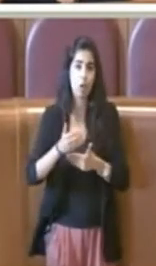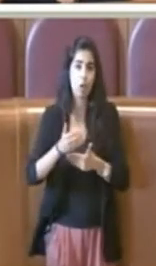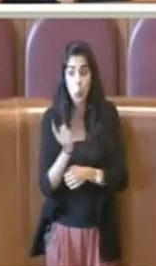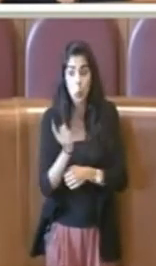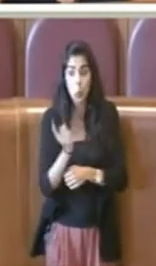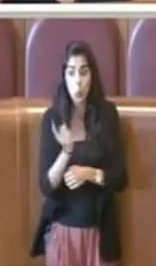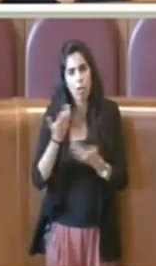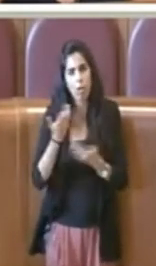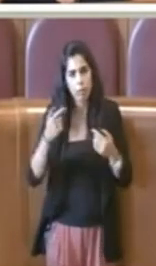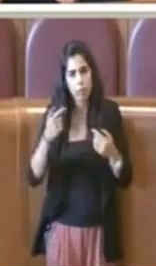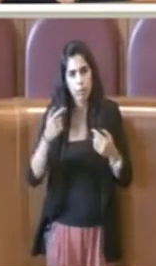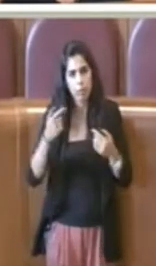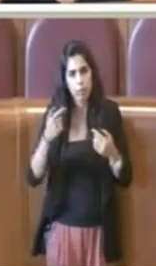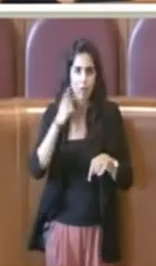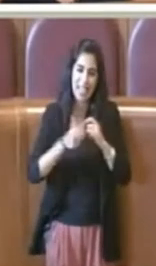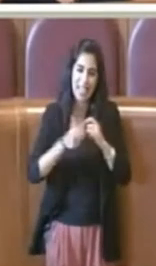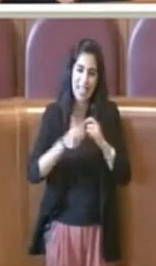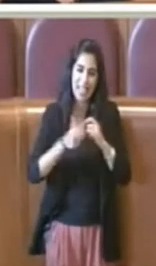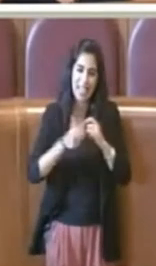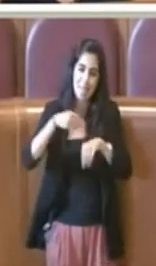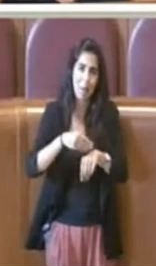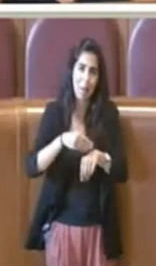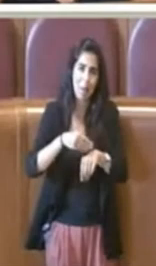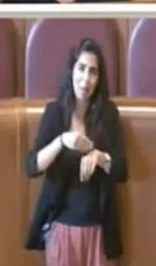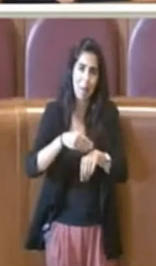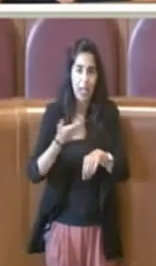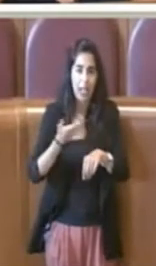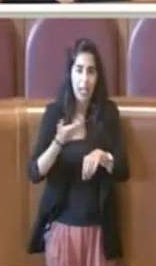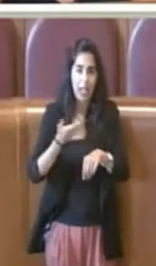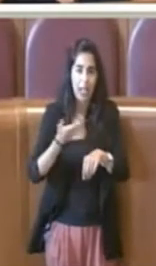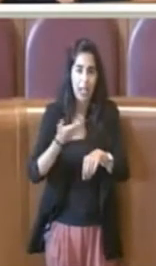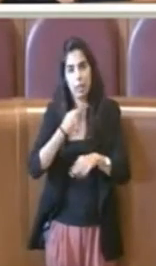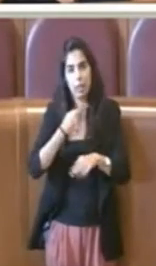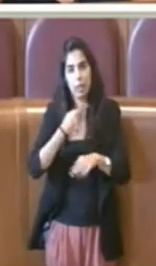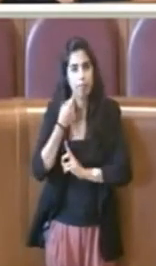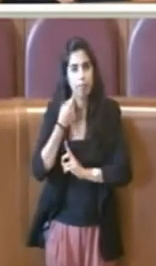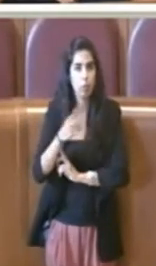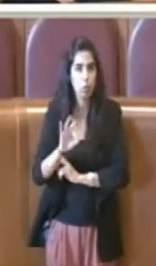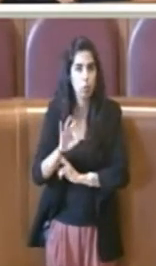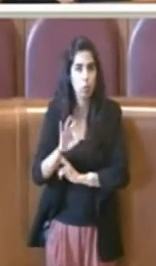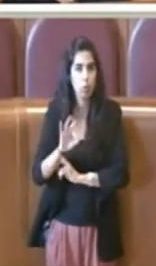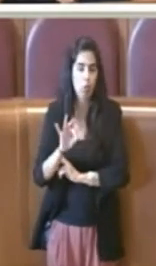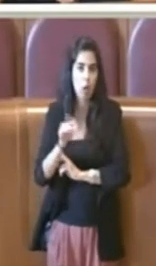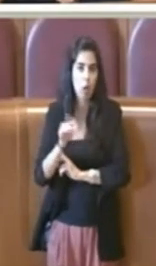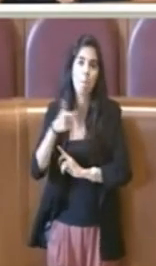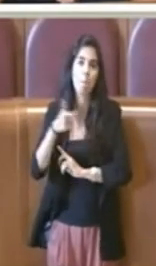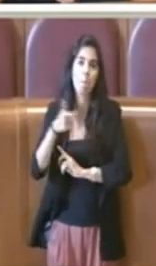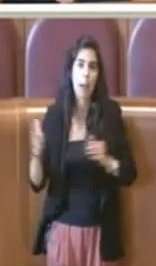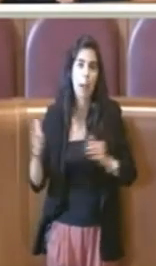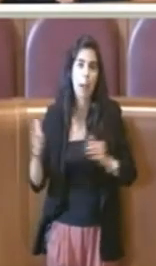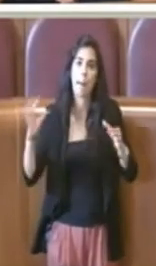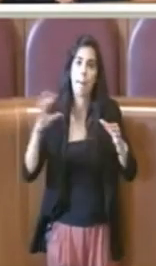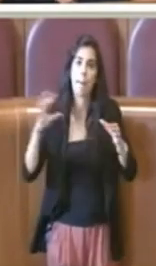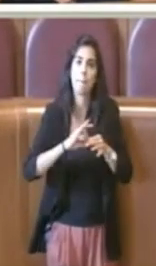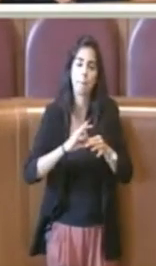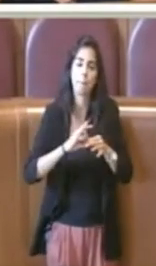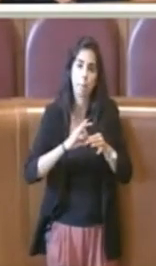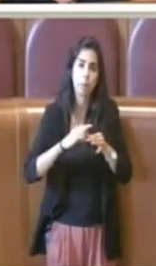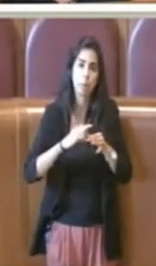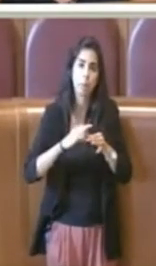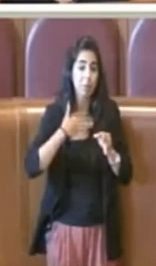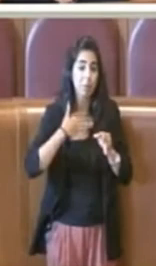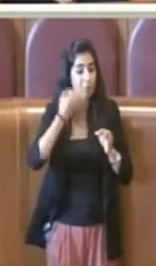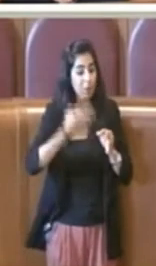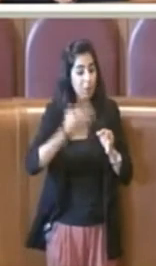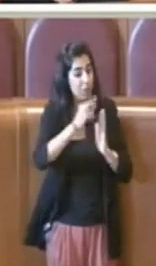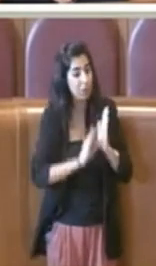degli emendamenti a cui inevitabilmente abbiamo dovuto rispondere negativamente perché non collimano con quanto stabilito